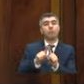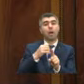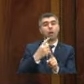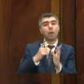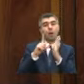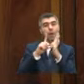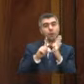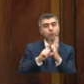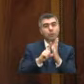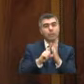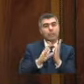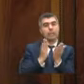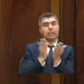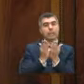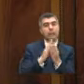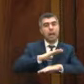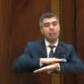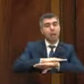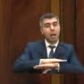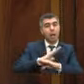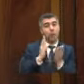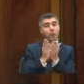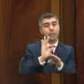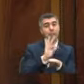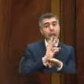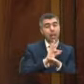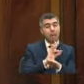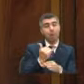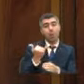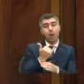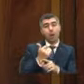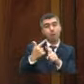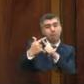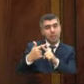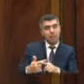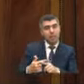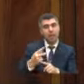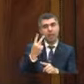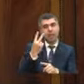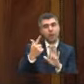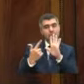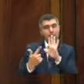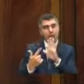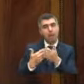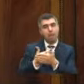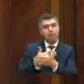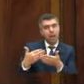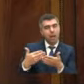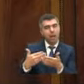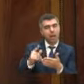الإطار للتربية والتعليم. المجهود على الصعيد المالي فهو مجهود مقدر 72.4 مليار خلال